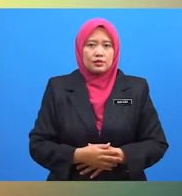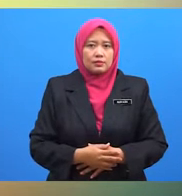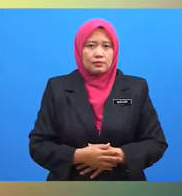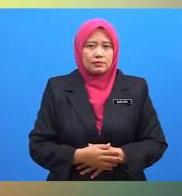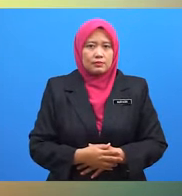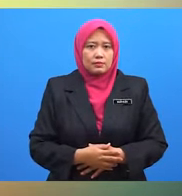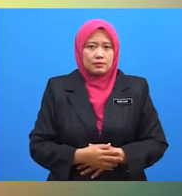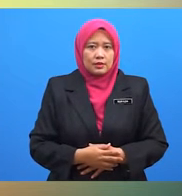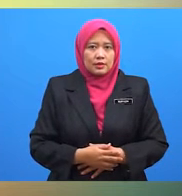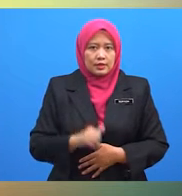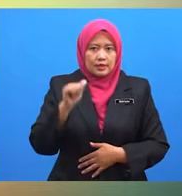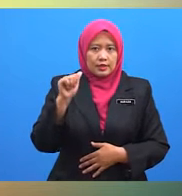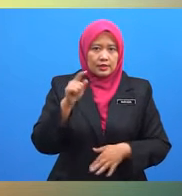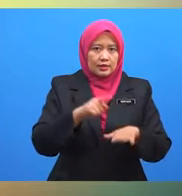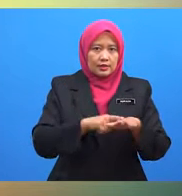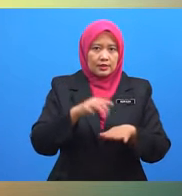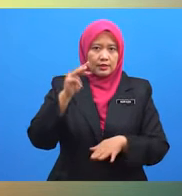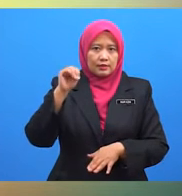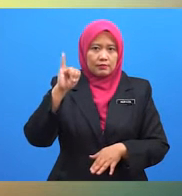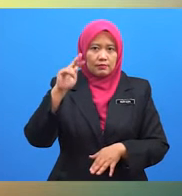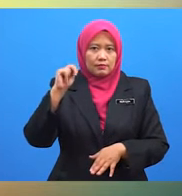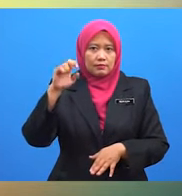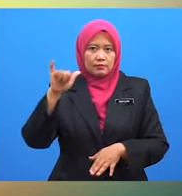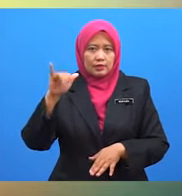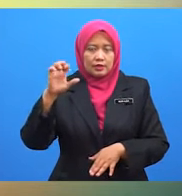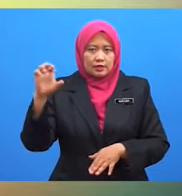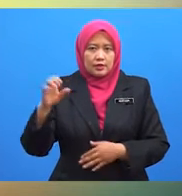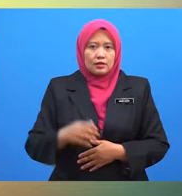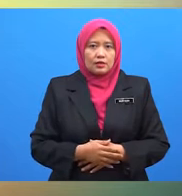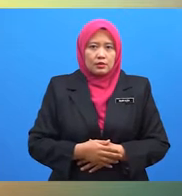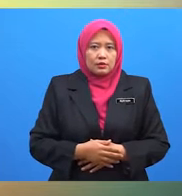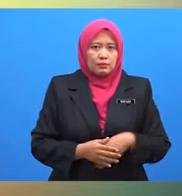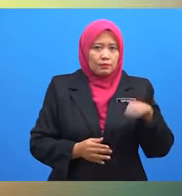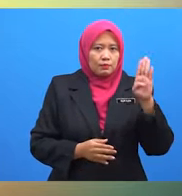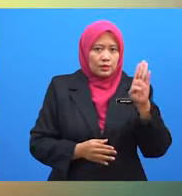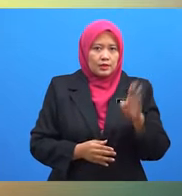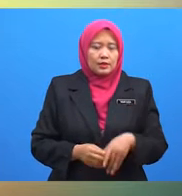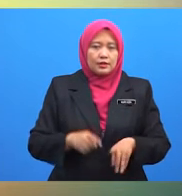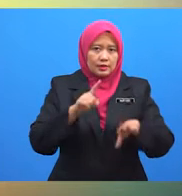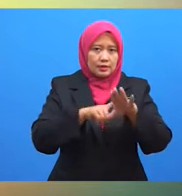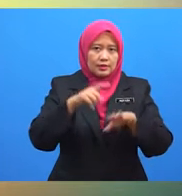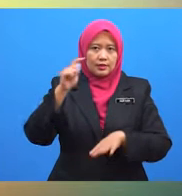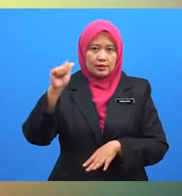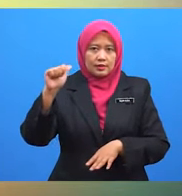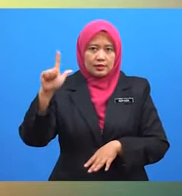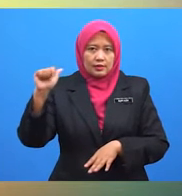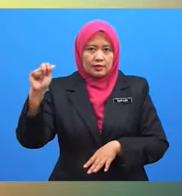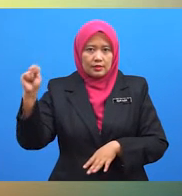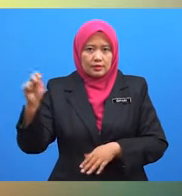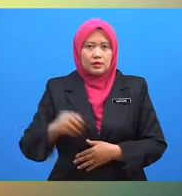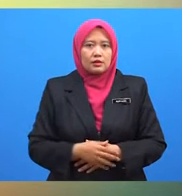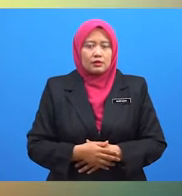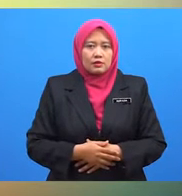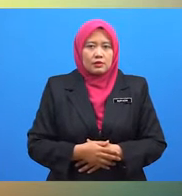7. B. Batu bersurat di Talang Tuo. C. Batu bersurat di Karang Berahi.